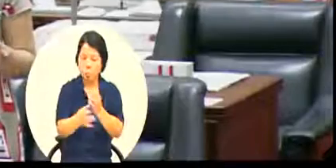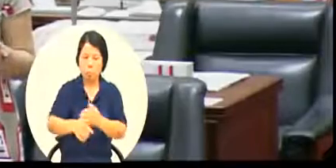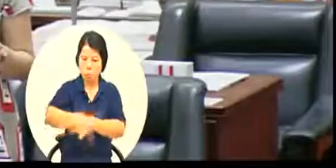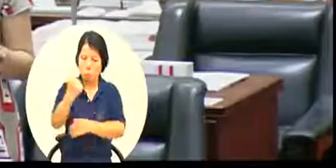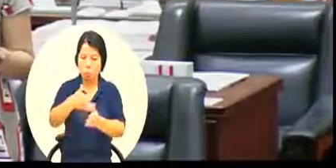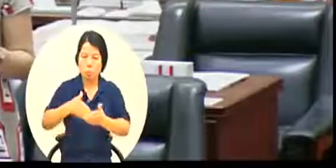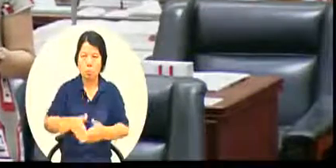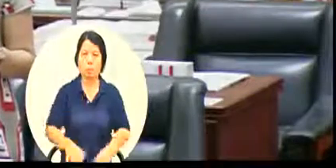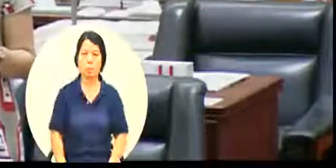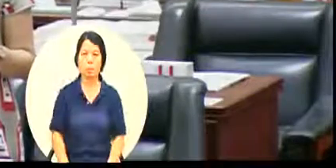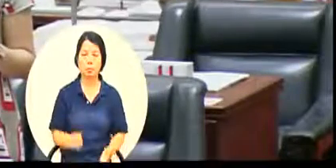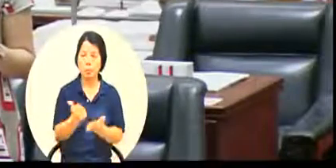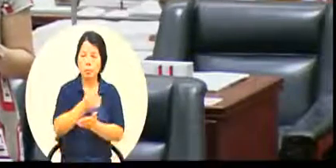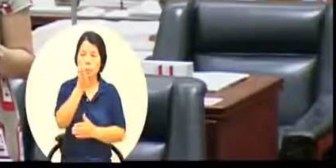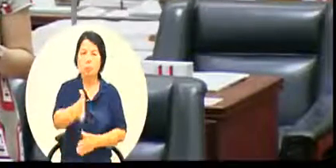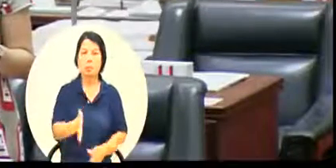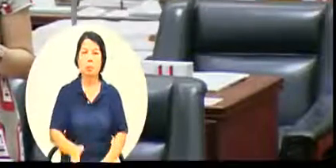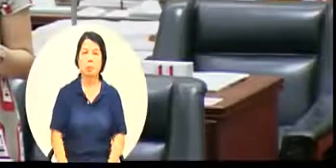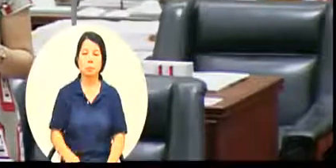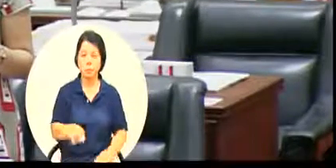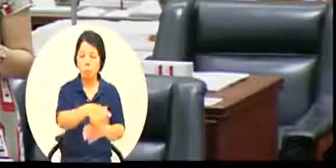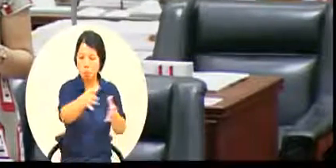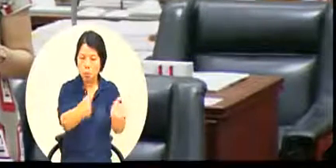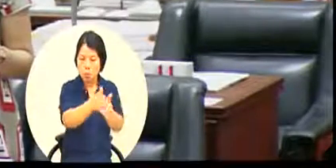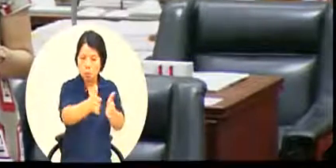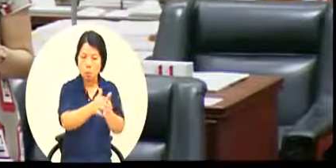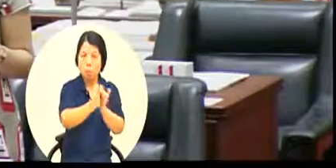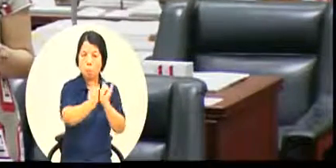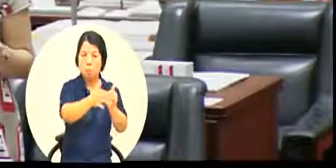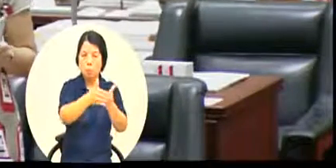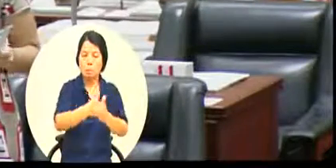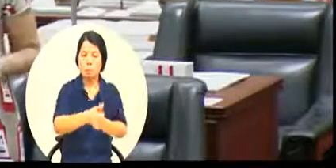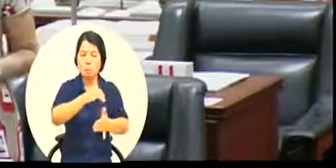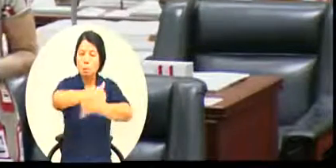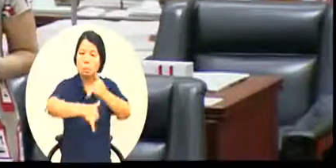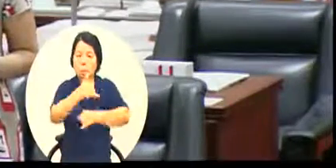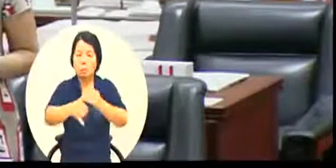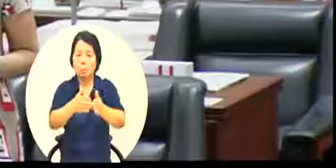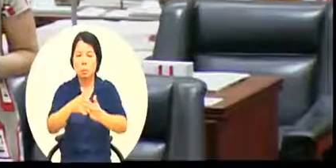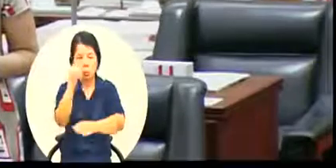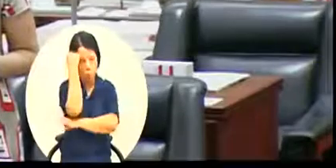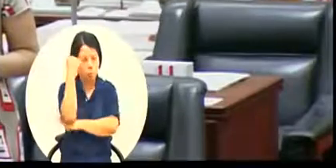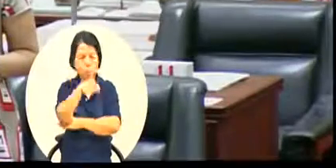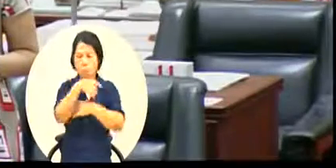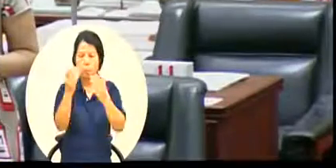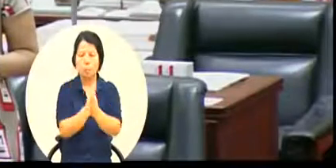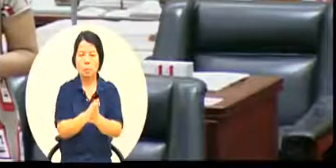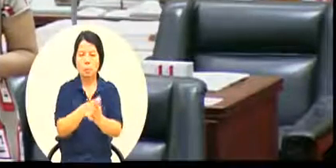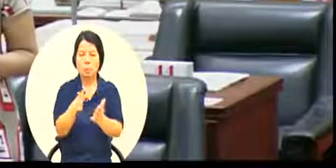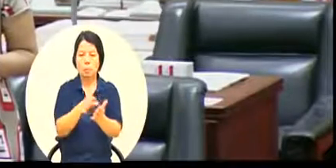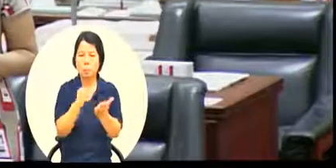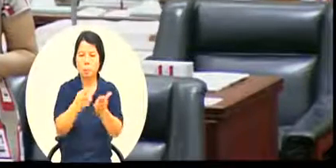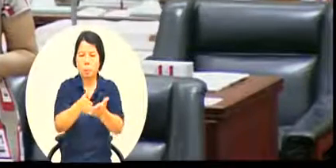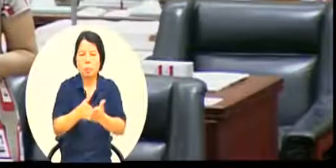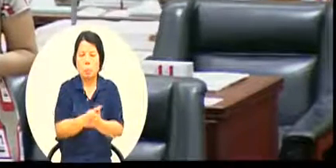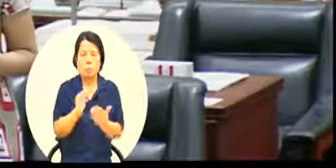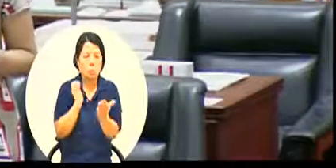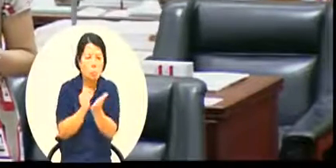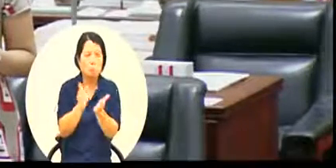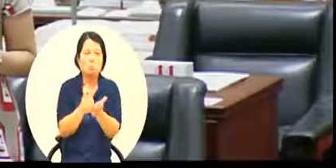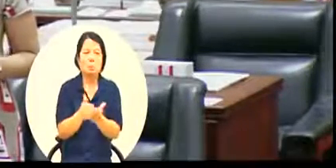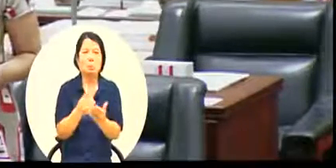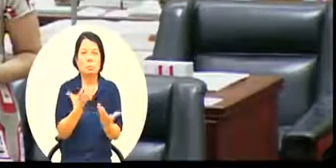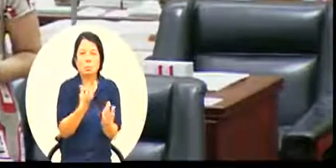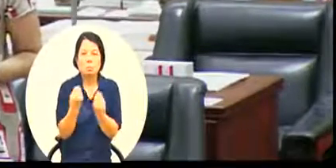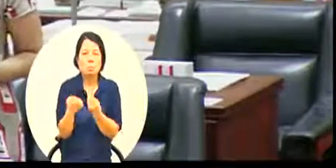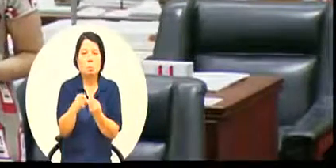那我想问一下，这些人即将要失去他的生计还有他的住所，这是审计单位希望的结果吗？你